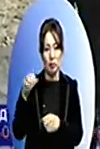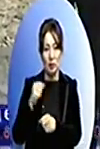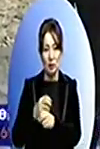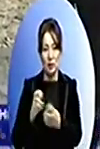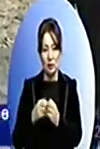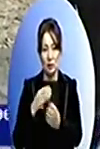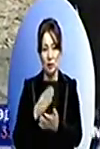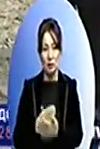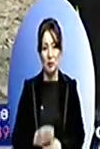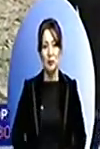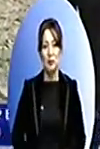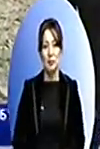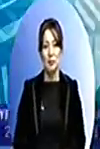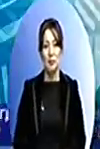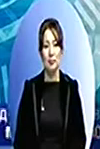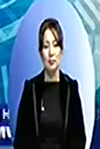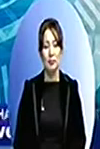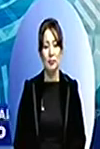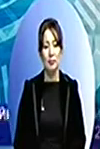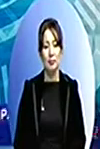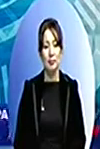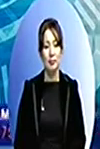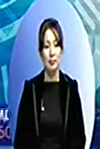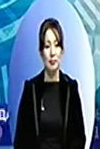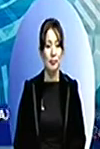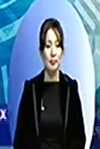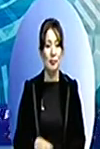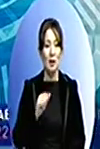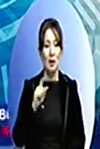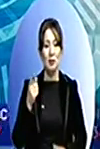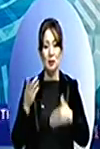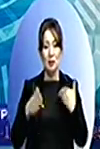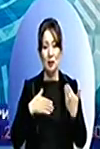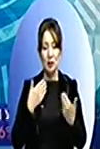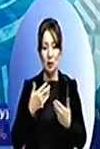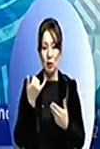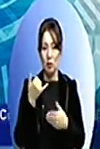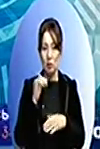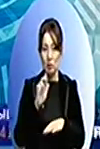Аз жаргалтай Улаанбаатар хөтөлбөрийн хүрээнд